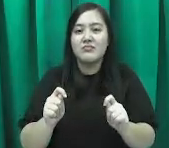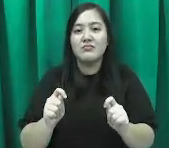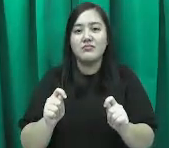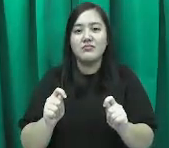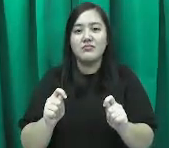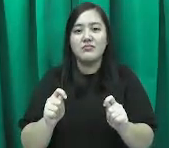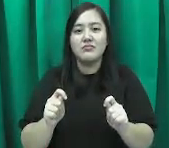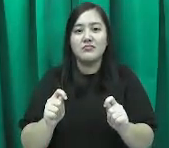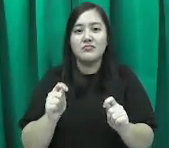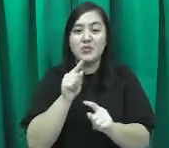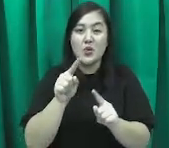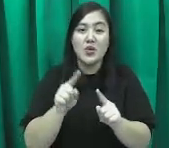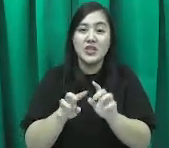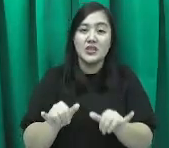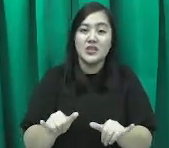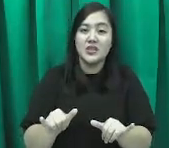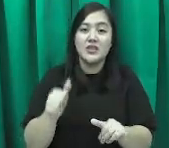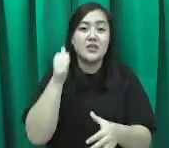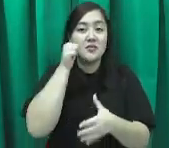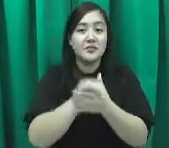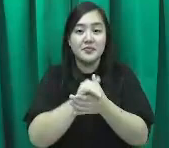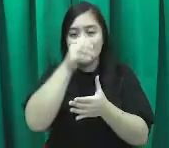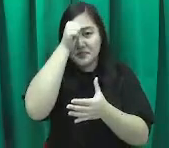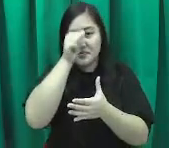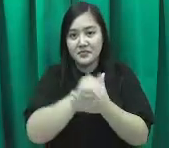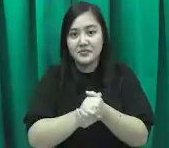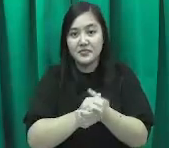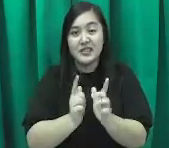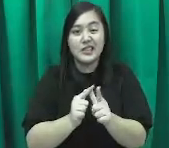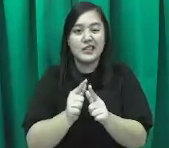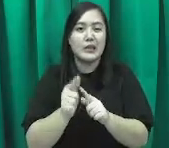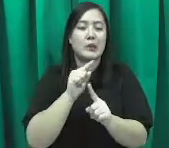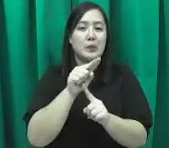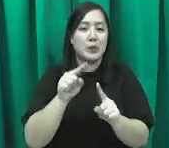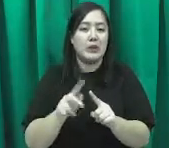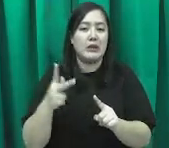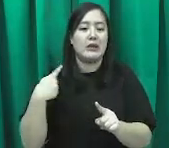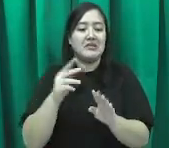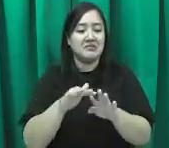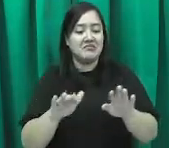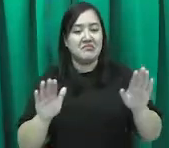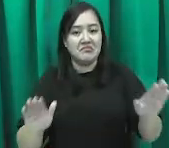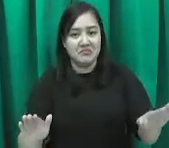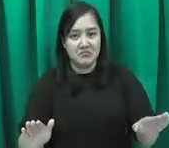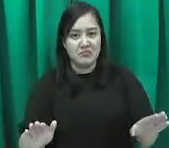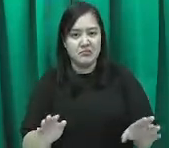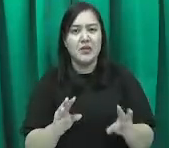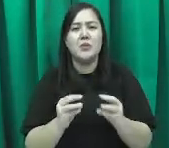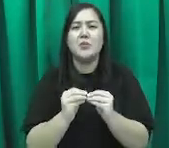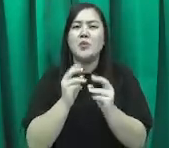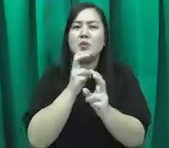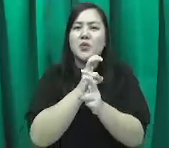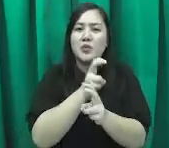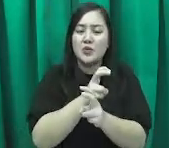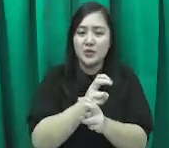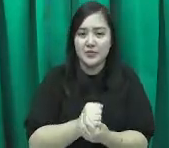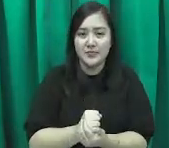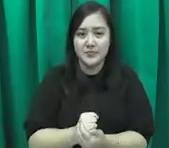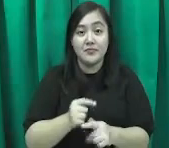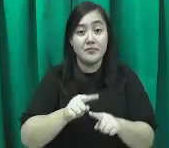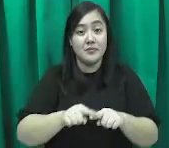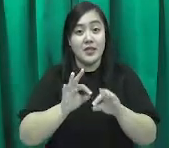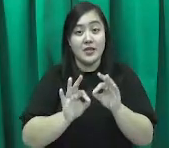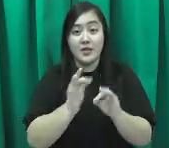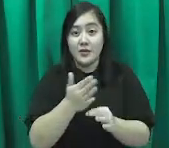ng problema na isa, wala na. Yeah. But pag inilatag nyo pa lang nung dalawa pa lang kayo, nag-ayos na kayo, naintindihan